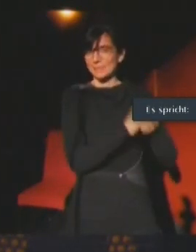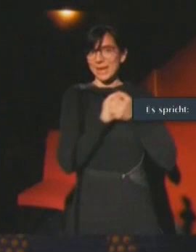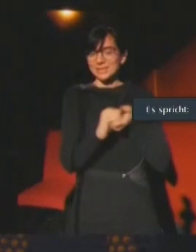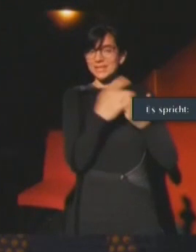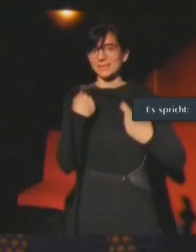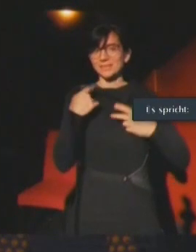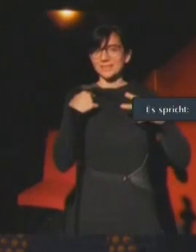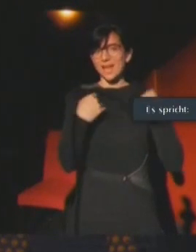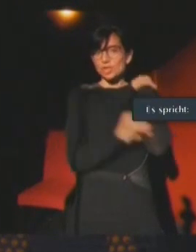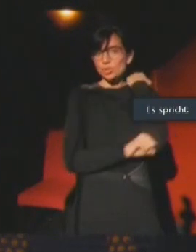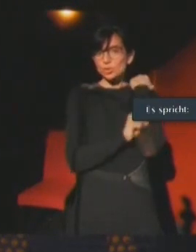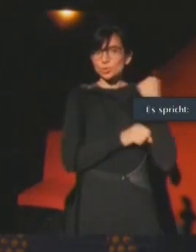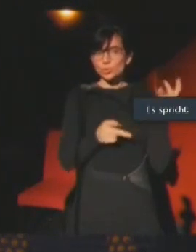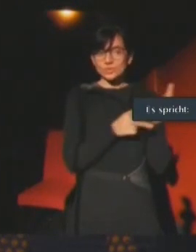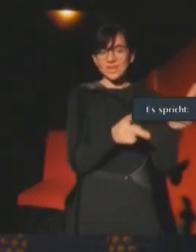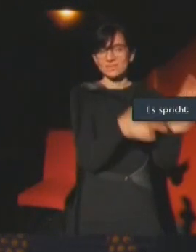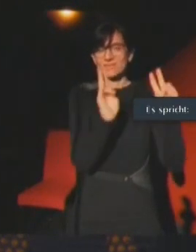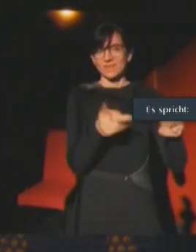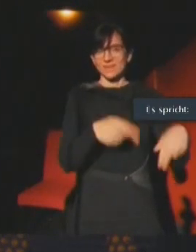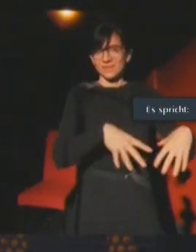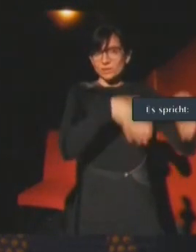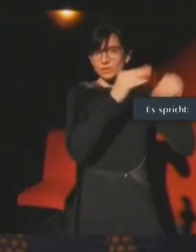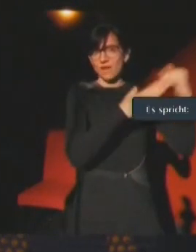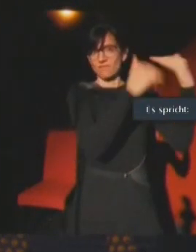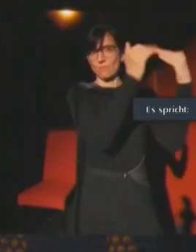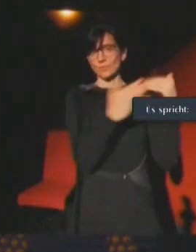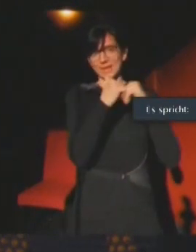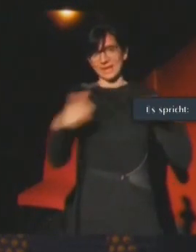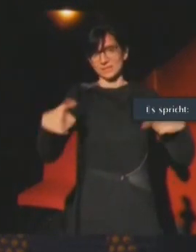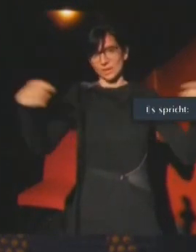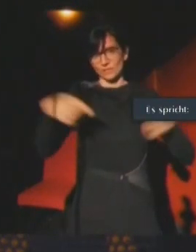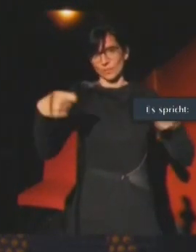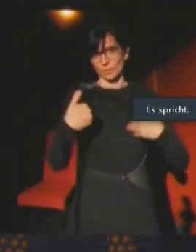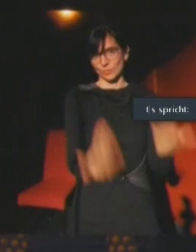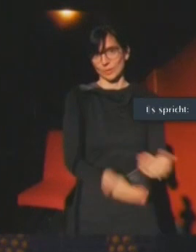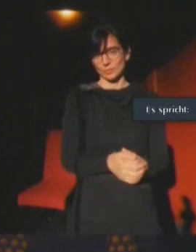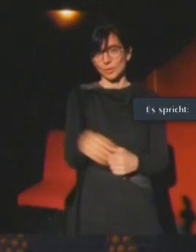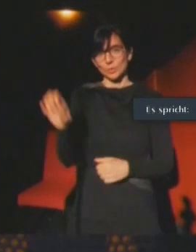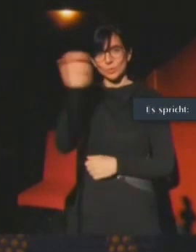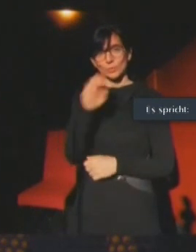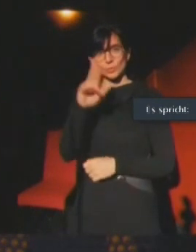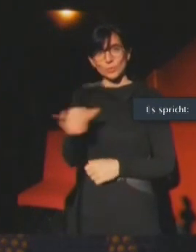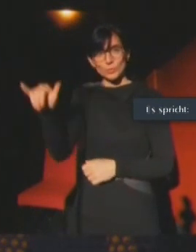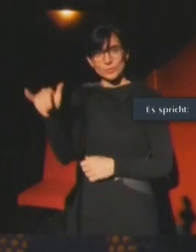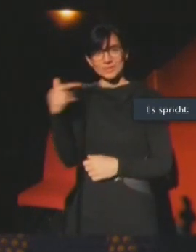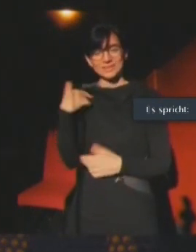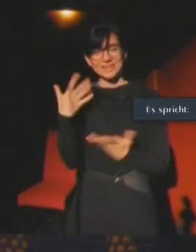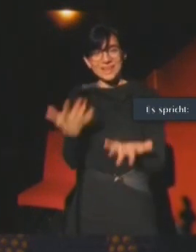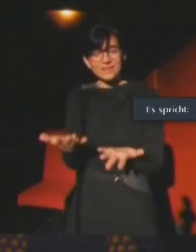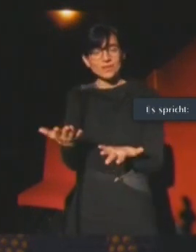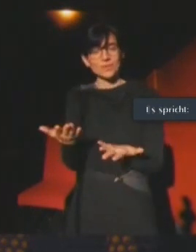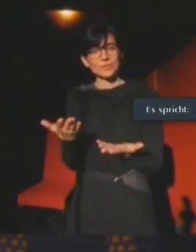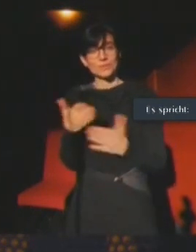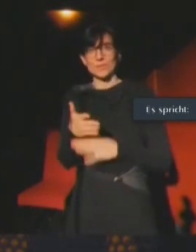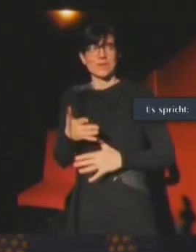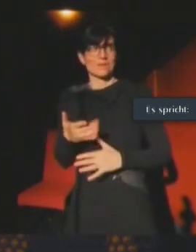Studiengänge lancieren und dafür auch extra Förderung bekommen. European Universities ist für